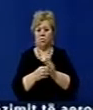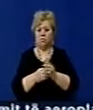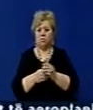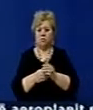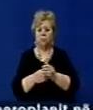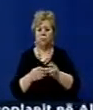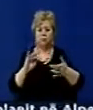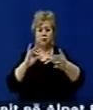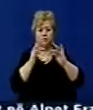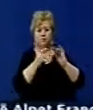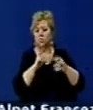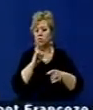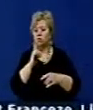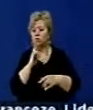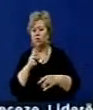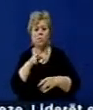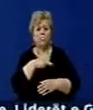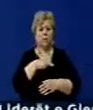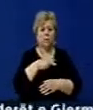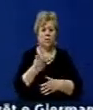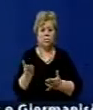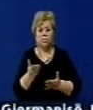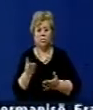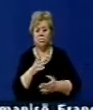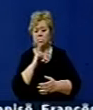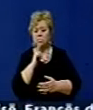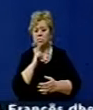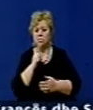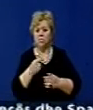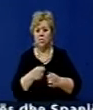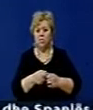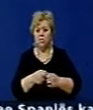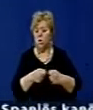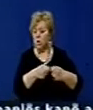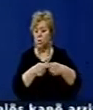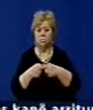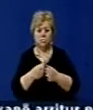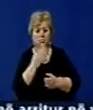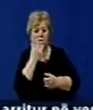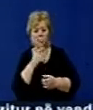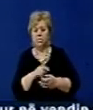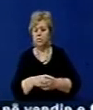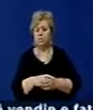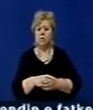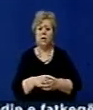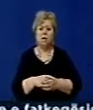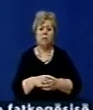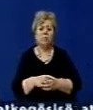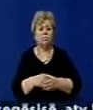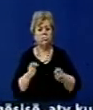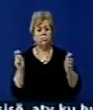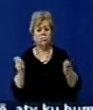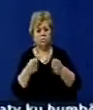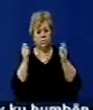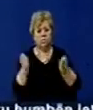shumë e kush më pak përgjegjësi, ata që kanë organizu dreka, apo ata që kanë lujt me daulle vallën e